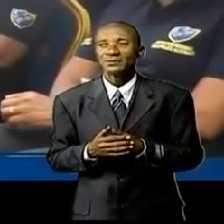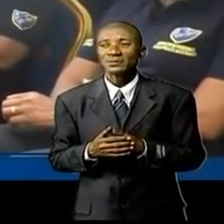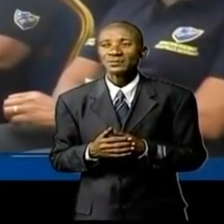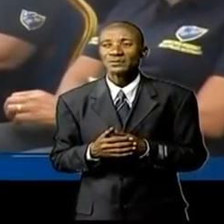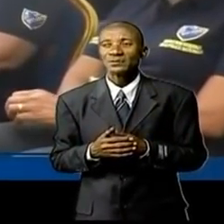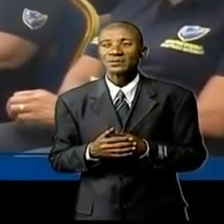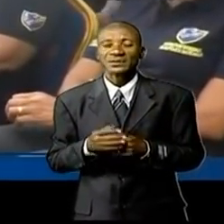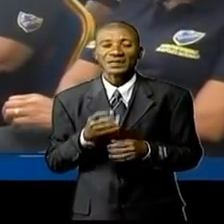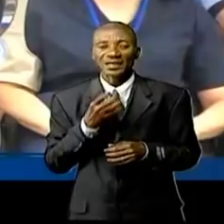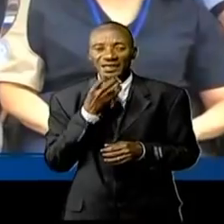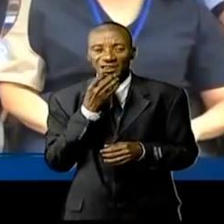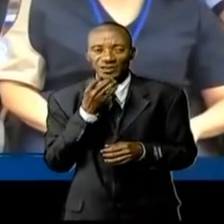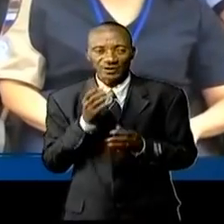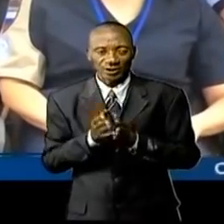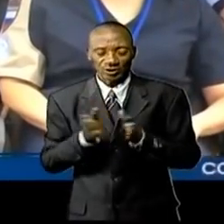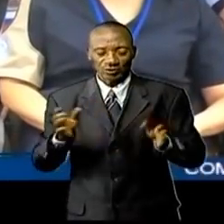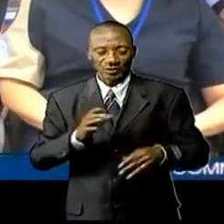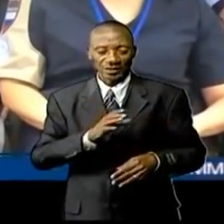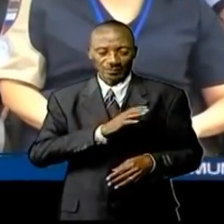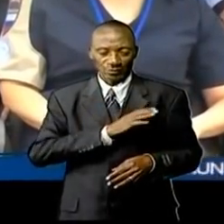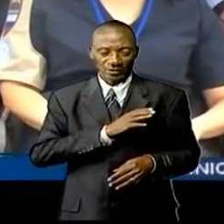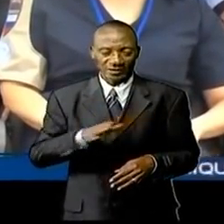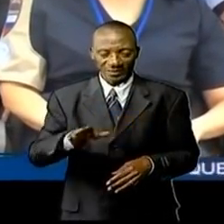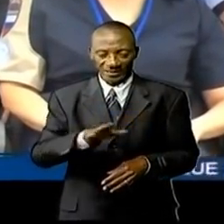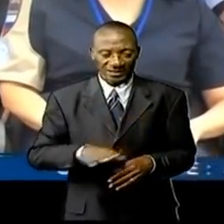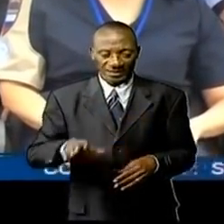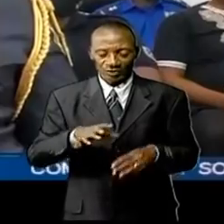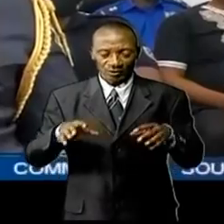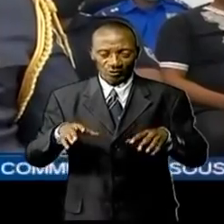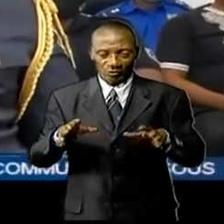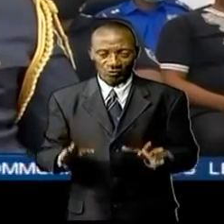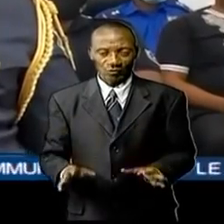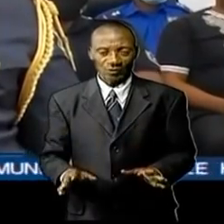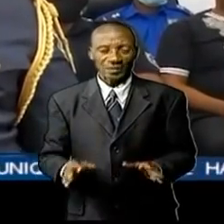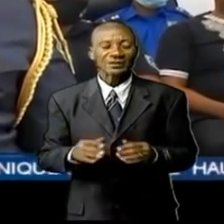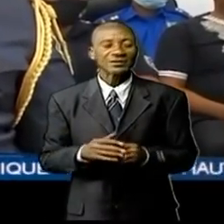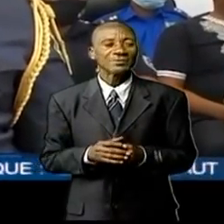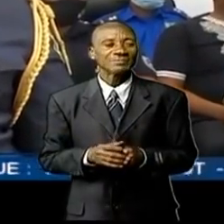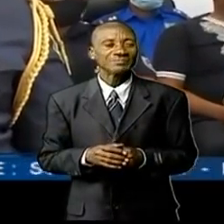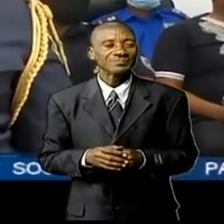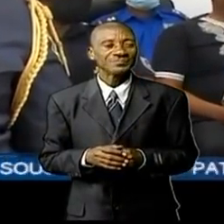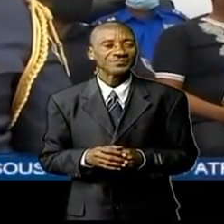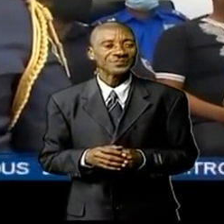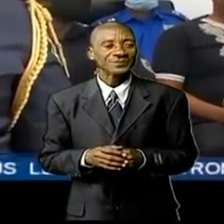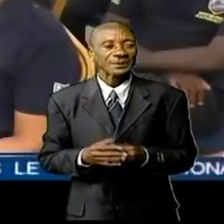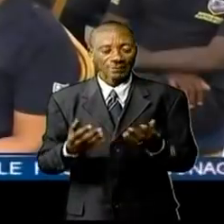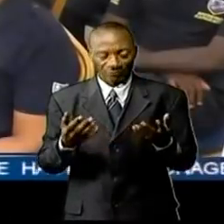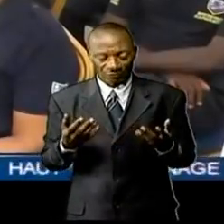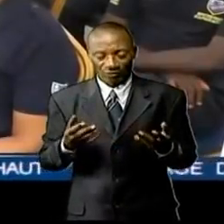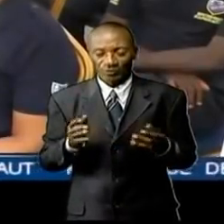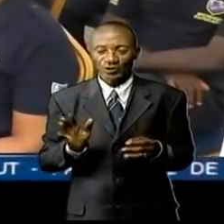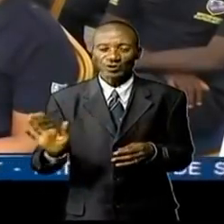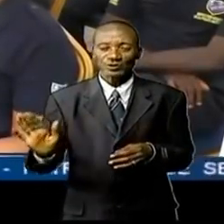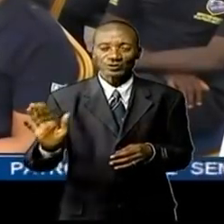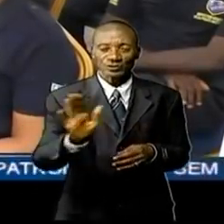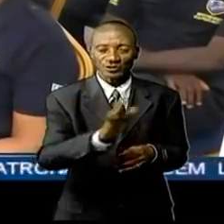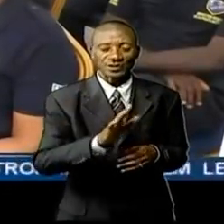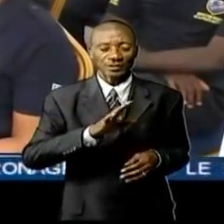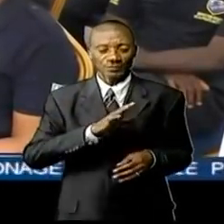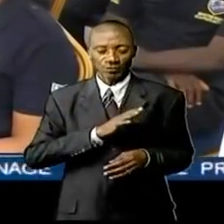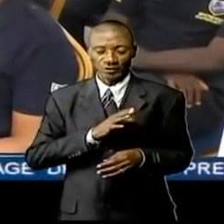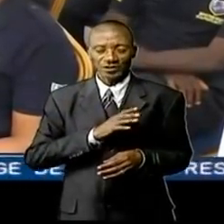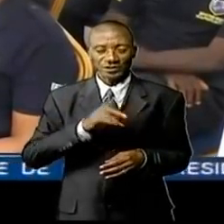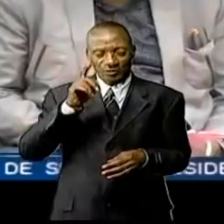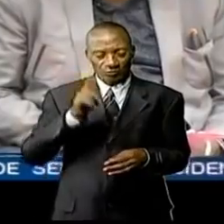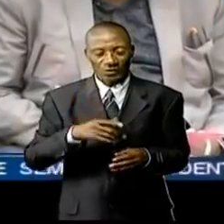L'inspection générale de la police nationale congolaise met tout en œuvre pour rendre performant son personnel, et notamment dans les domaines du